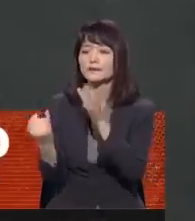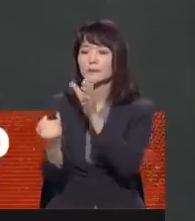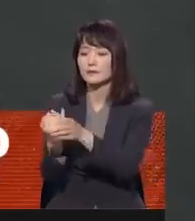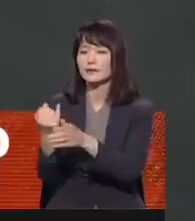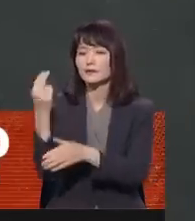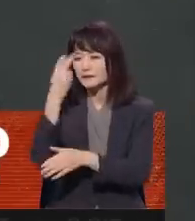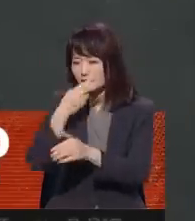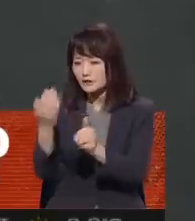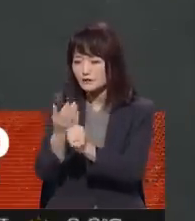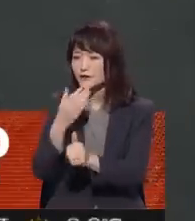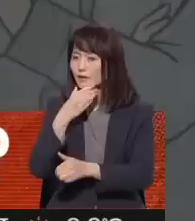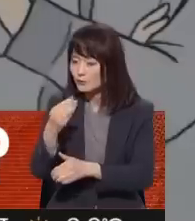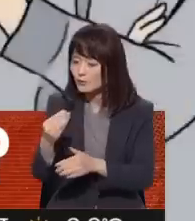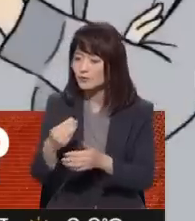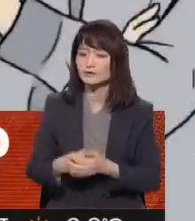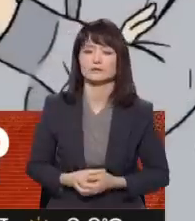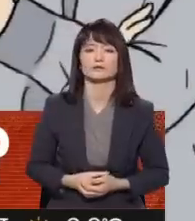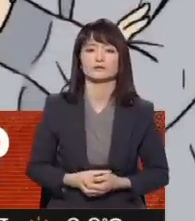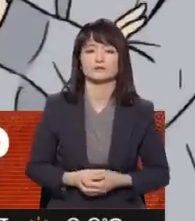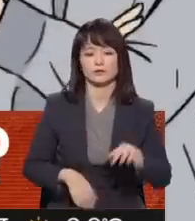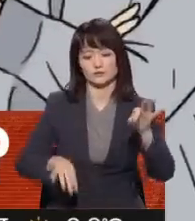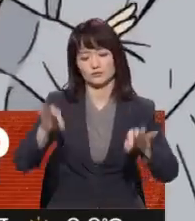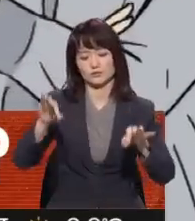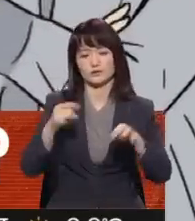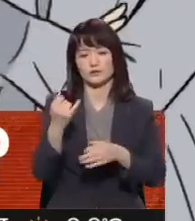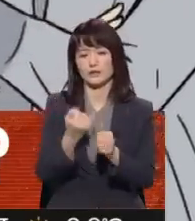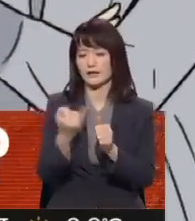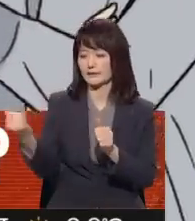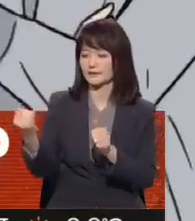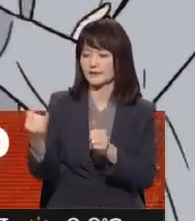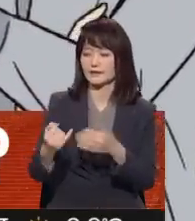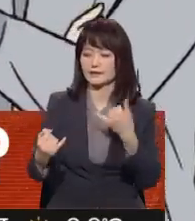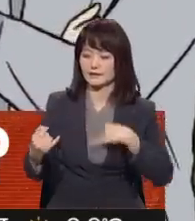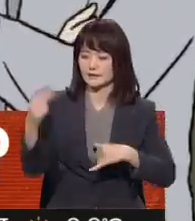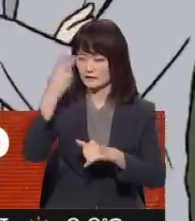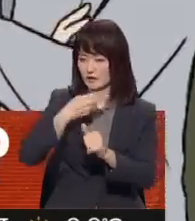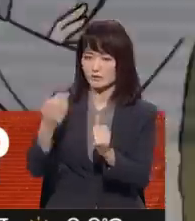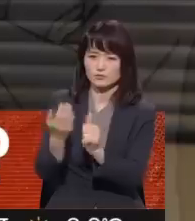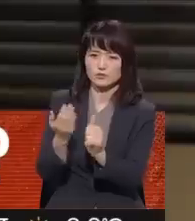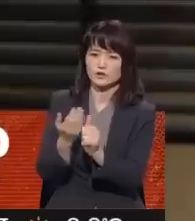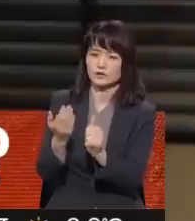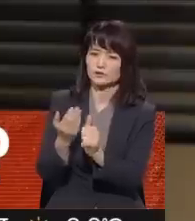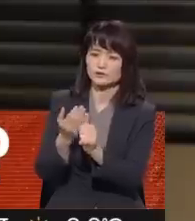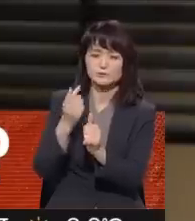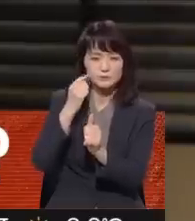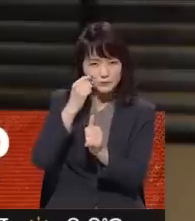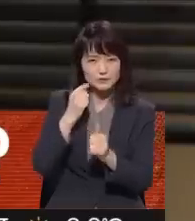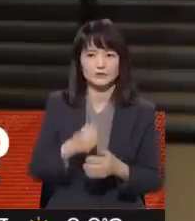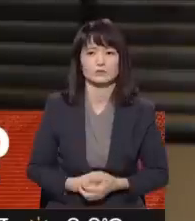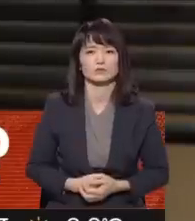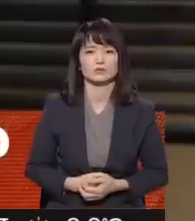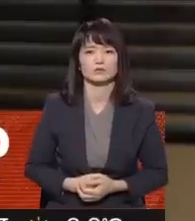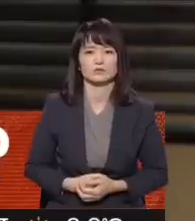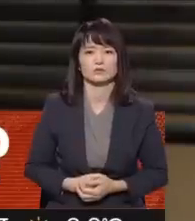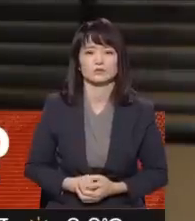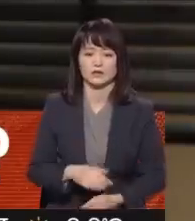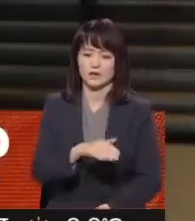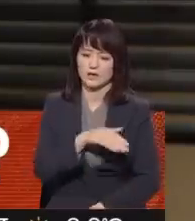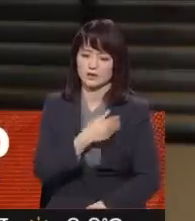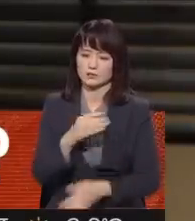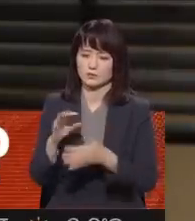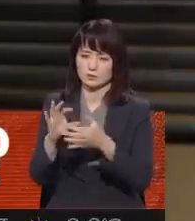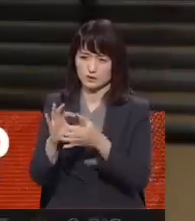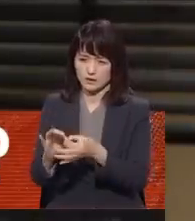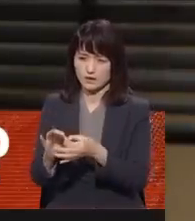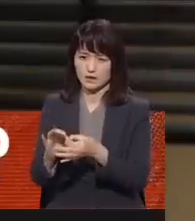제대로 하지 못했던 상황들이 많습니다 어떤 외도 과정에서 아이 응급실에 가는데도 방치한 바도 있고 여러 가지 그런게 있기